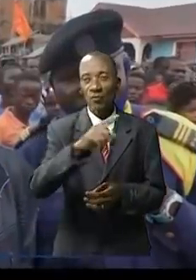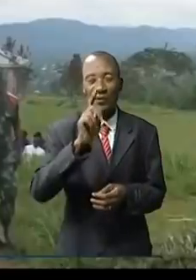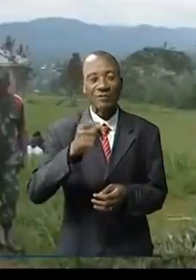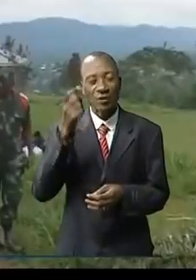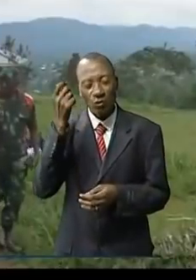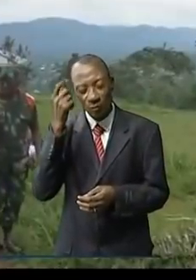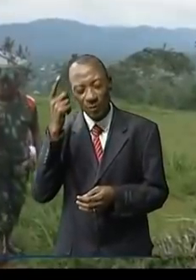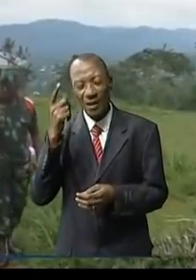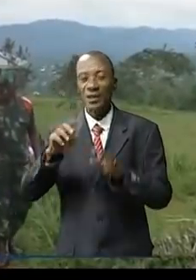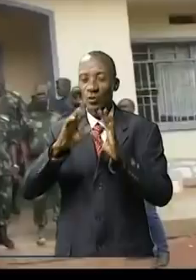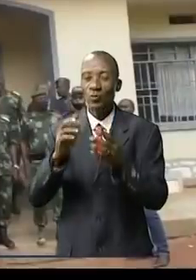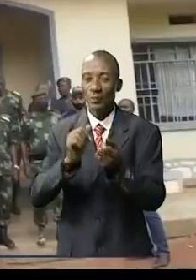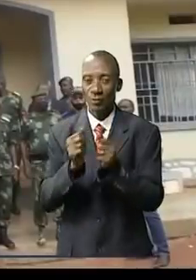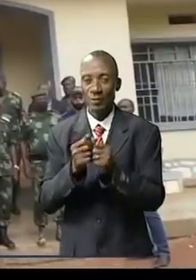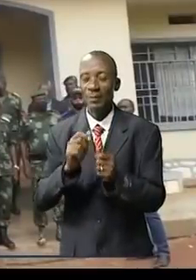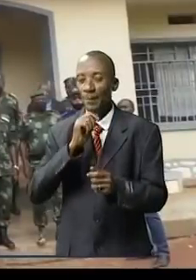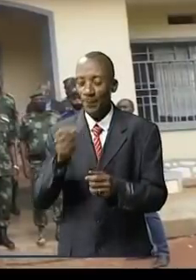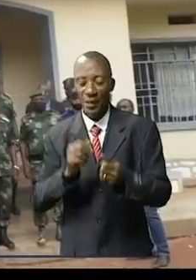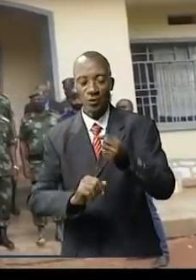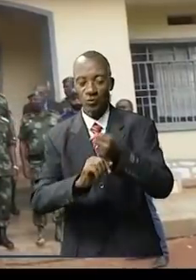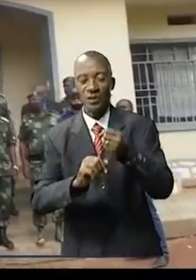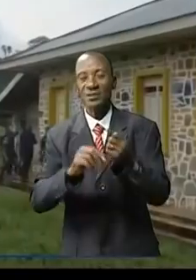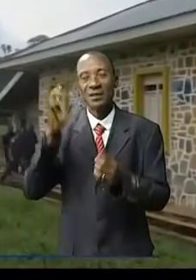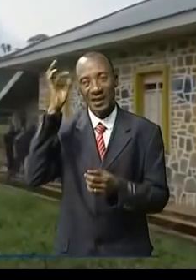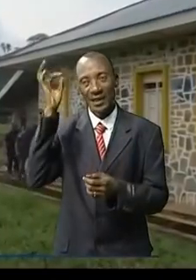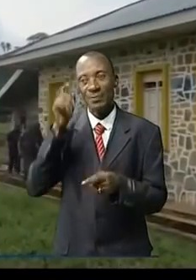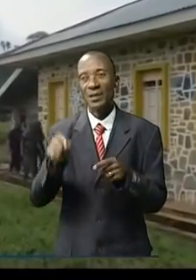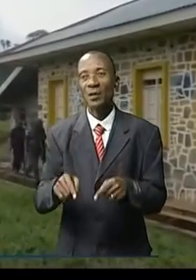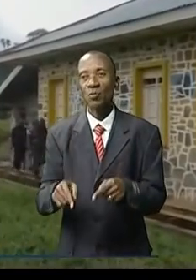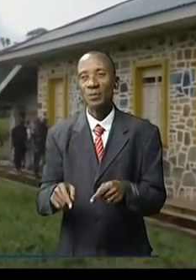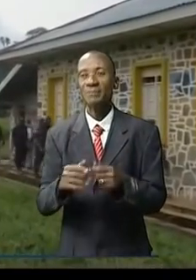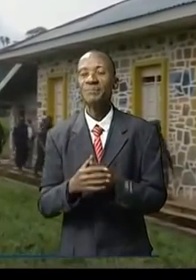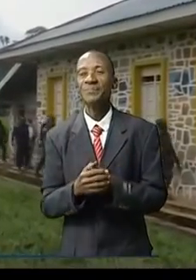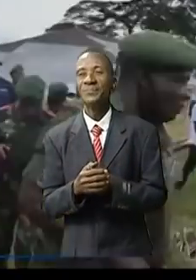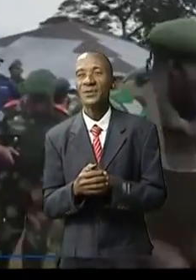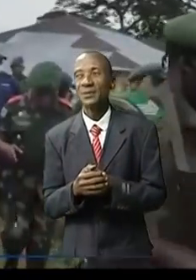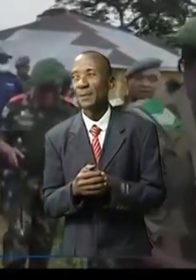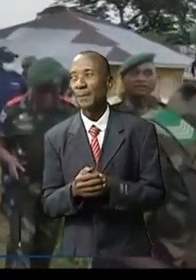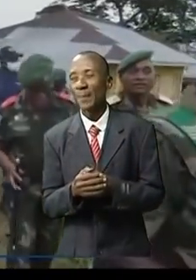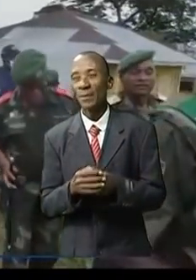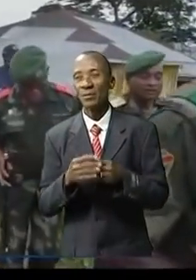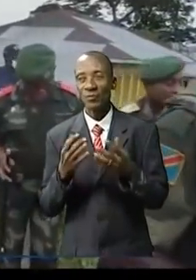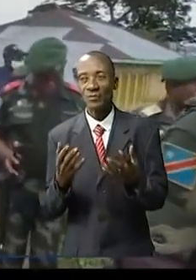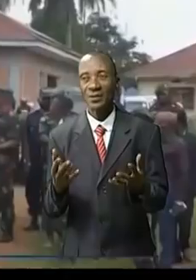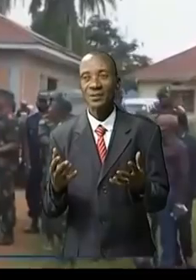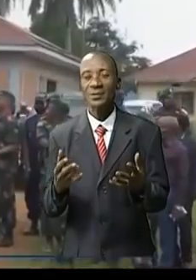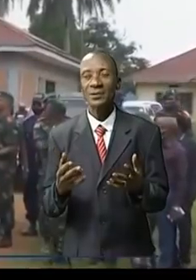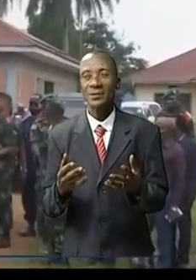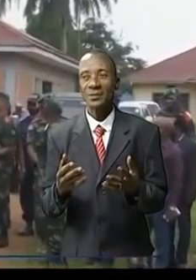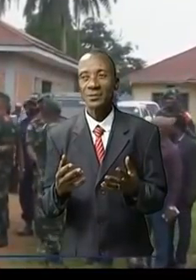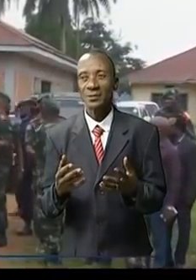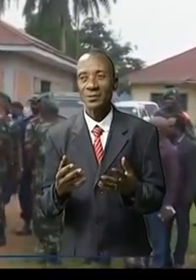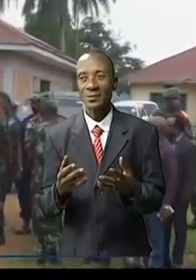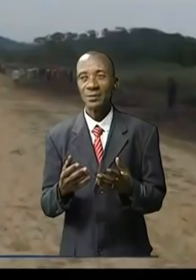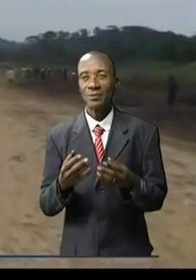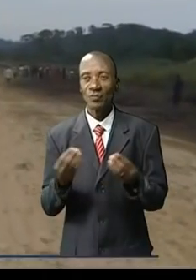Notons que c'est par une visite des bâtiments administratifs du territoire en réhabilitation pendant cet état de siège et l'inspection de